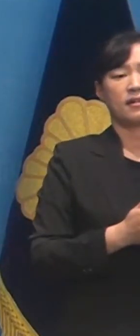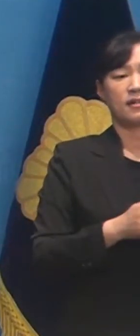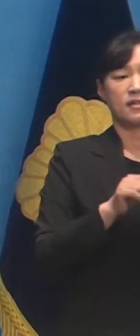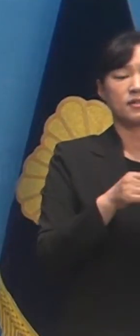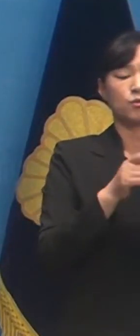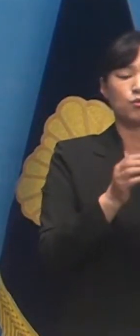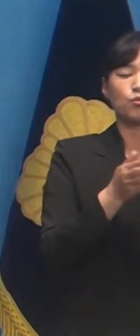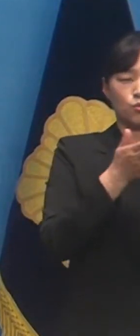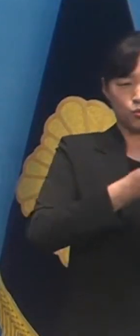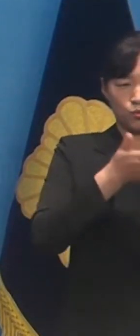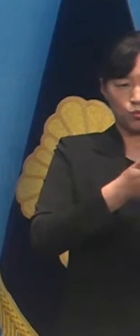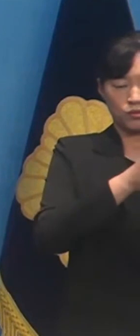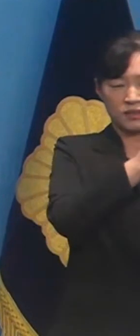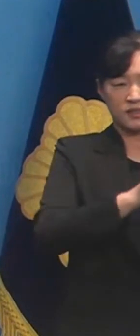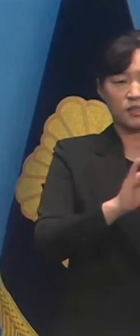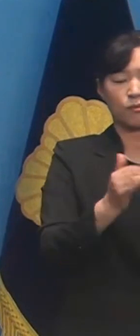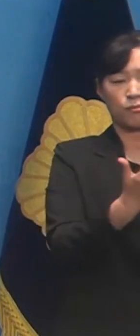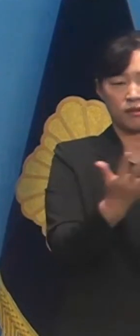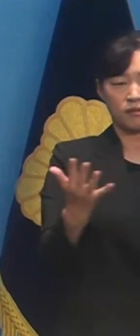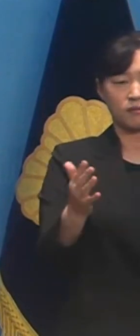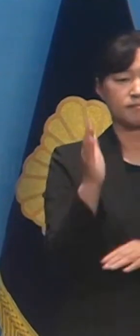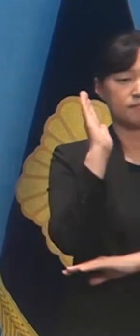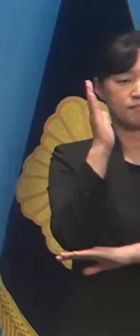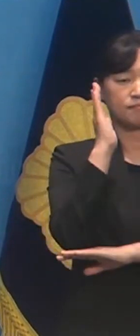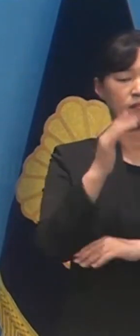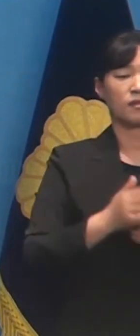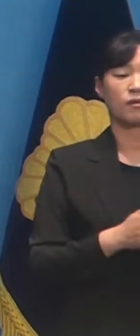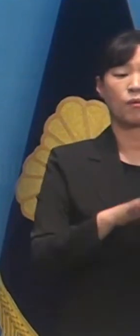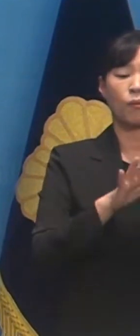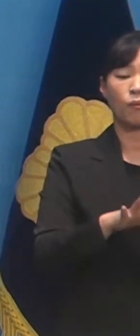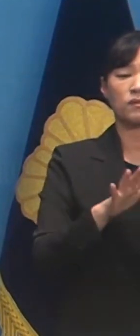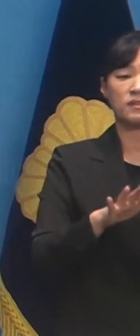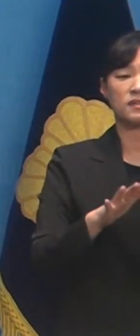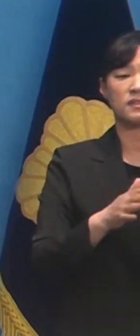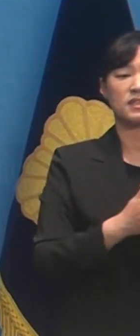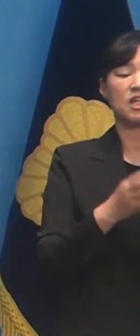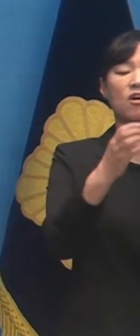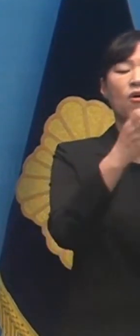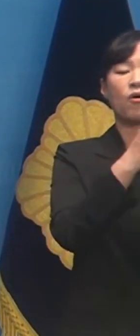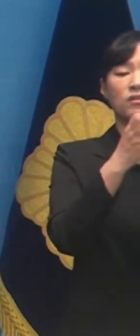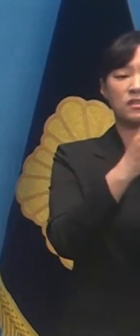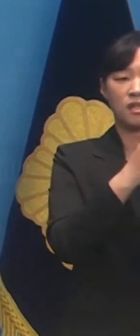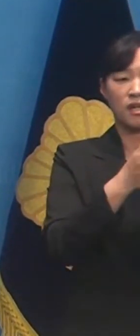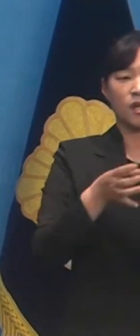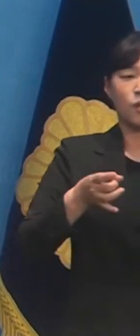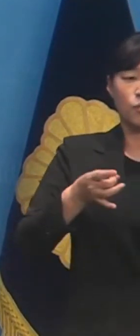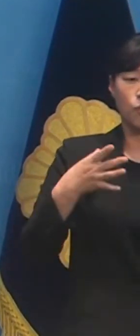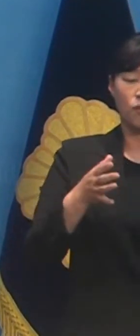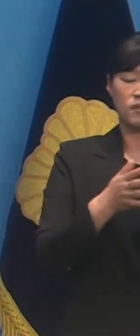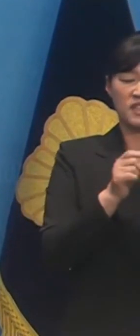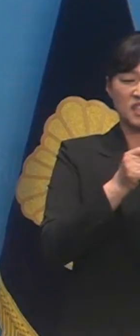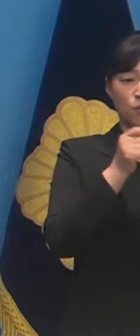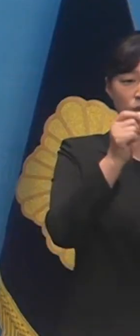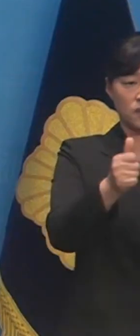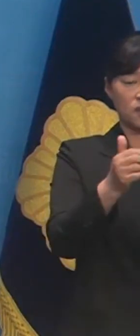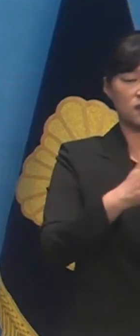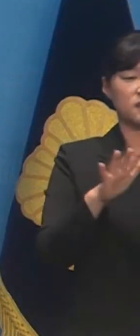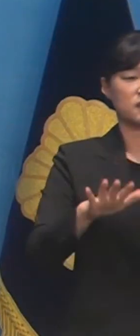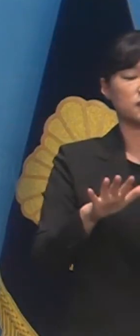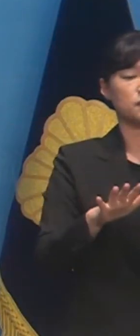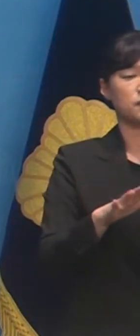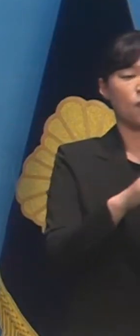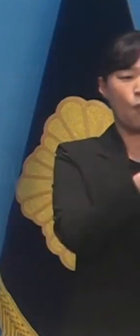촉구 기자회견입니다. 오늘도 김형수 금속노조 거제 통영 고성 조선하청 지회장이